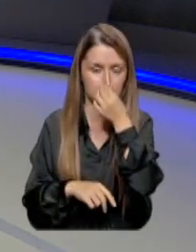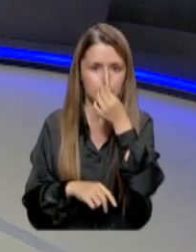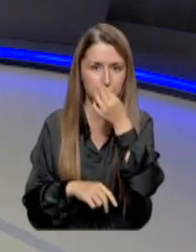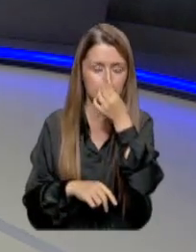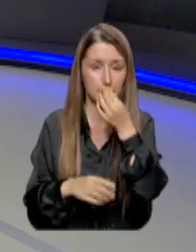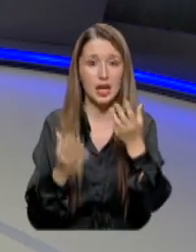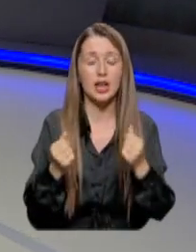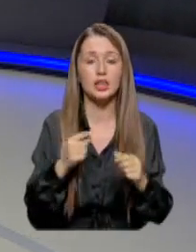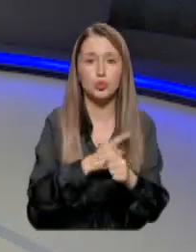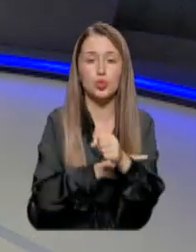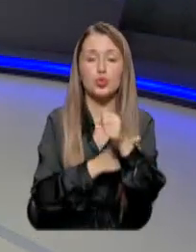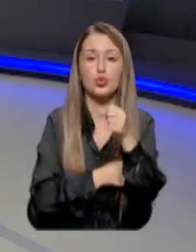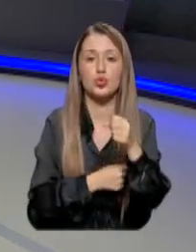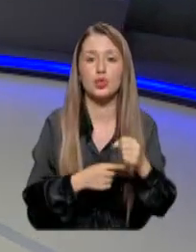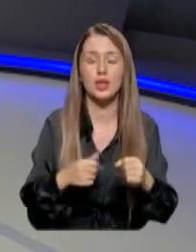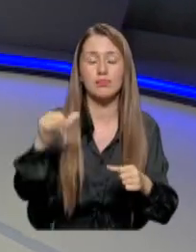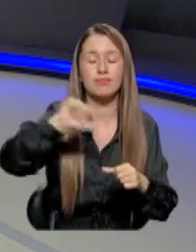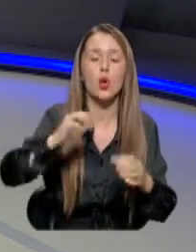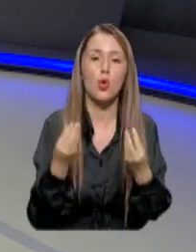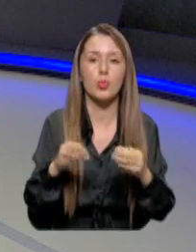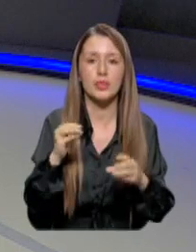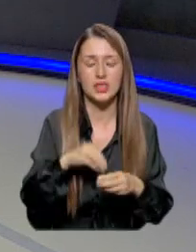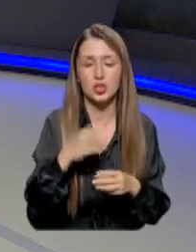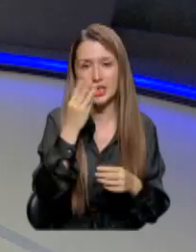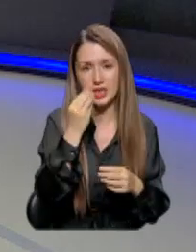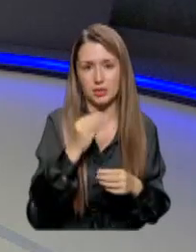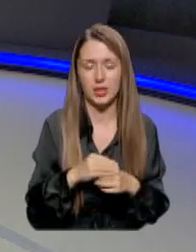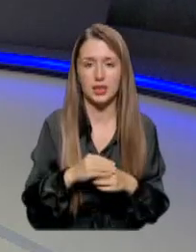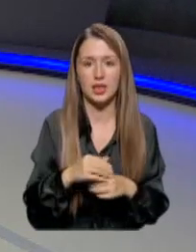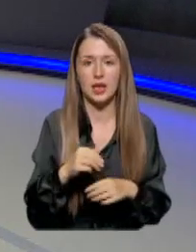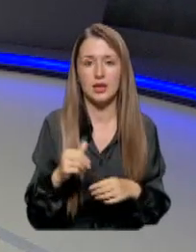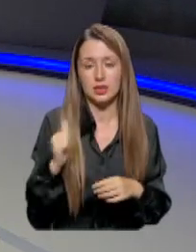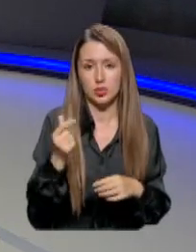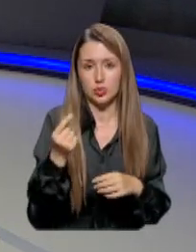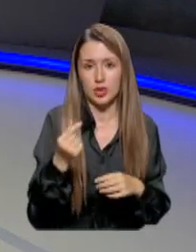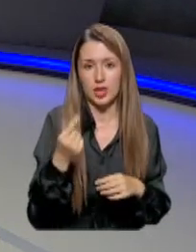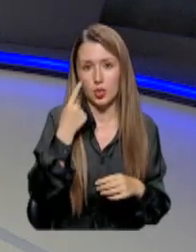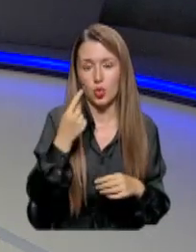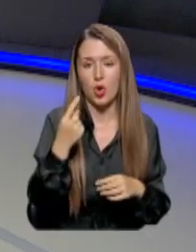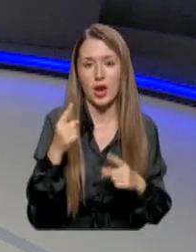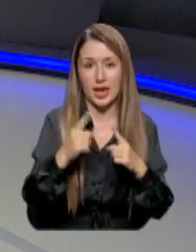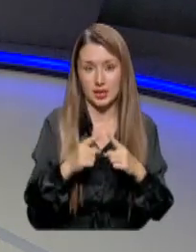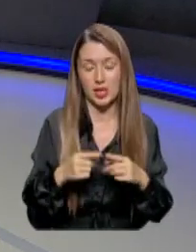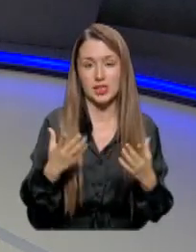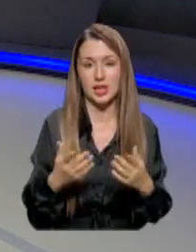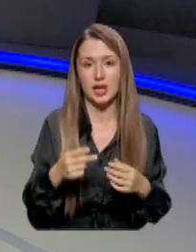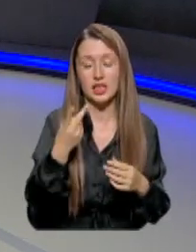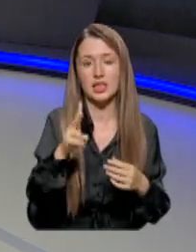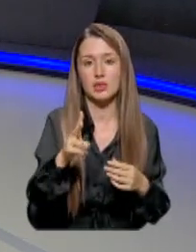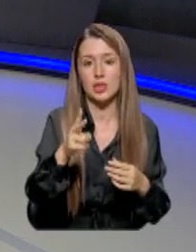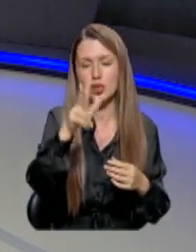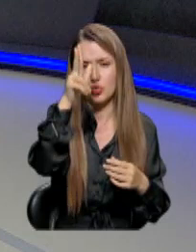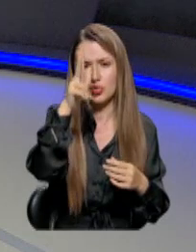koşullarında alım gücüne yenik düşmemesi için o ikramiyenin. Asgari ücrete göre hesaplansaydı eğer